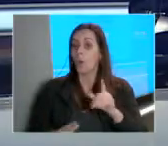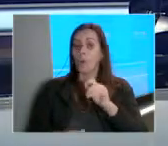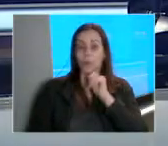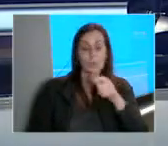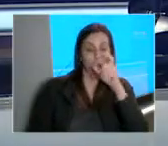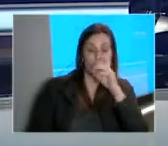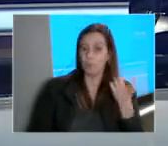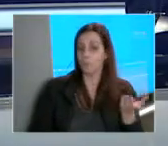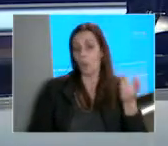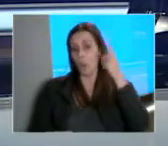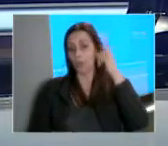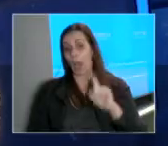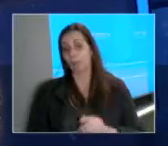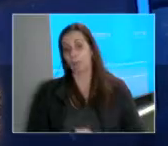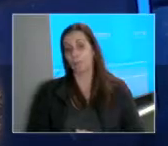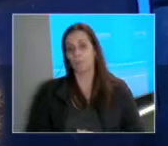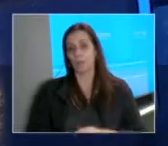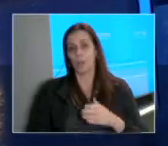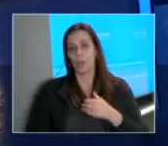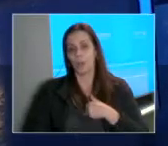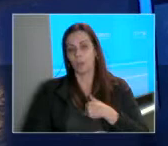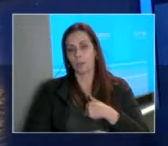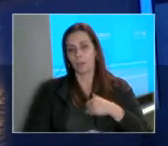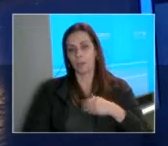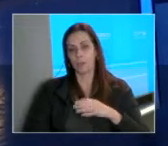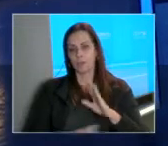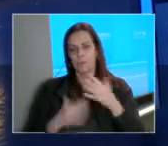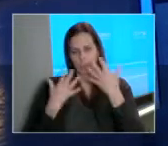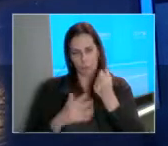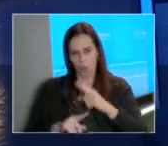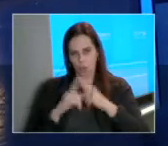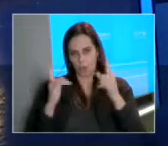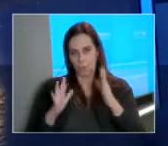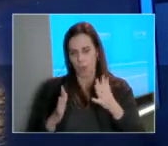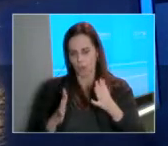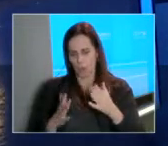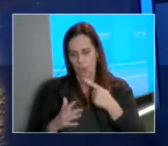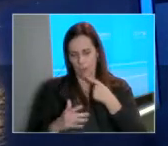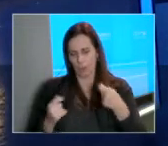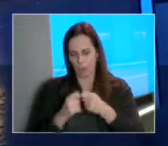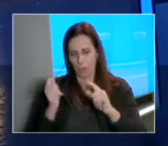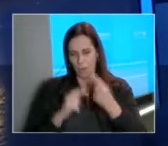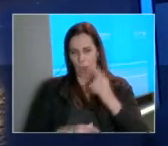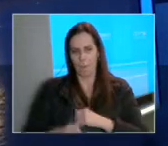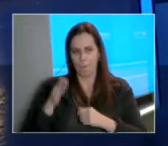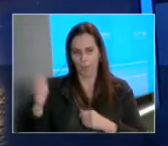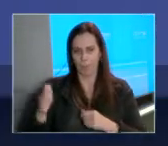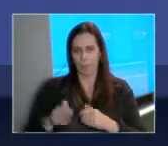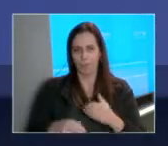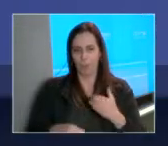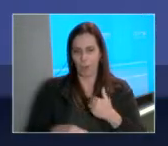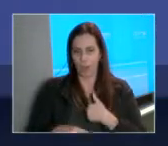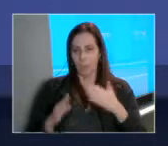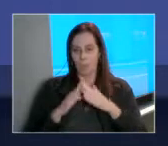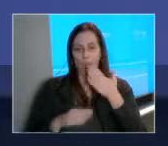הערבים. לא יודעת. אז אני אתן, אני תרחיש סנריו קצת שונה ממה שהצגת בקשר למה שקורה בימין. אני